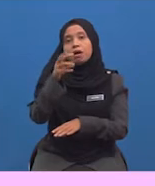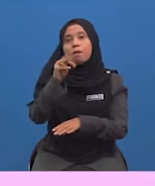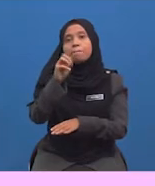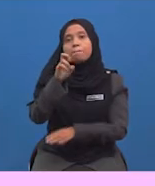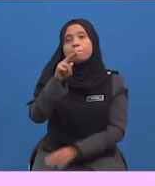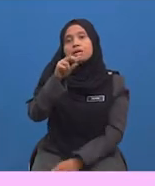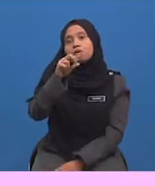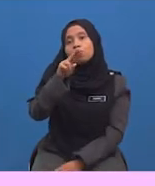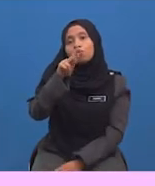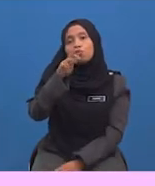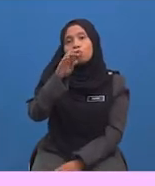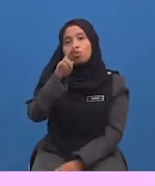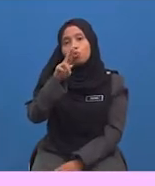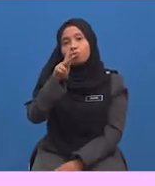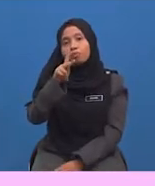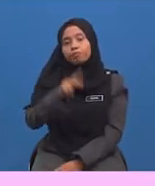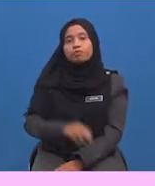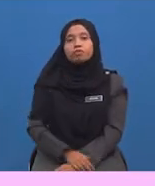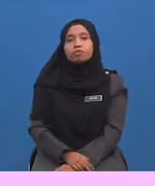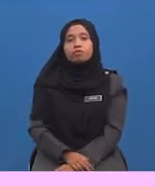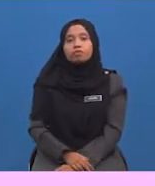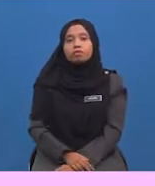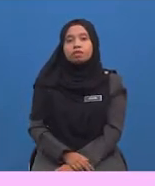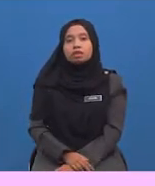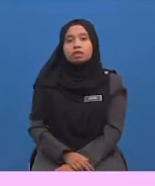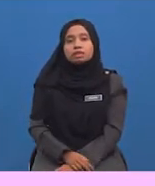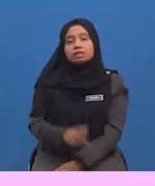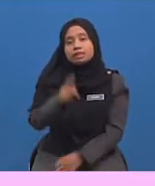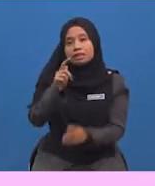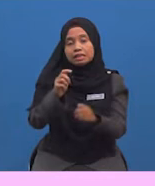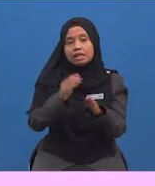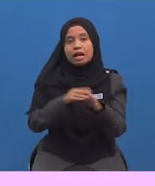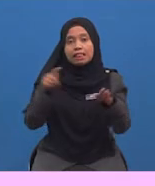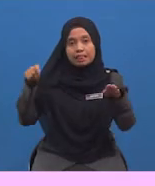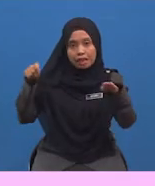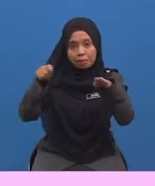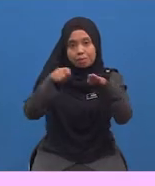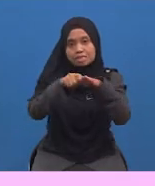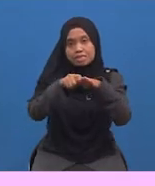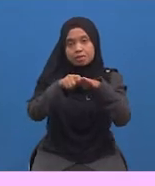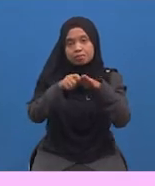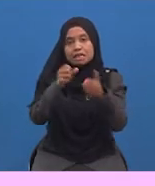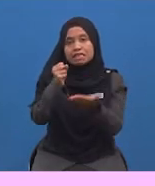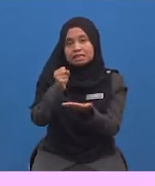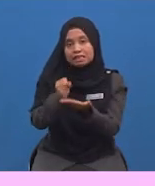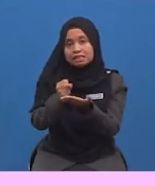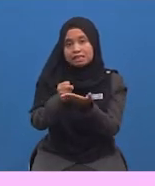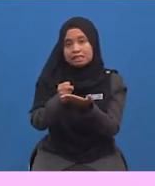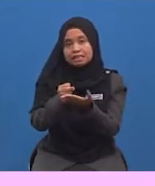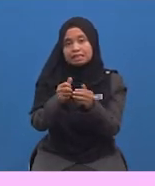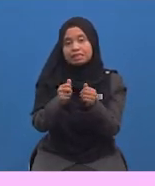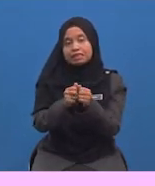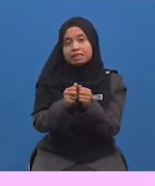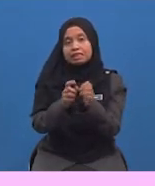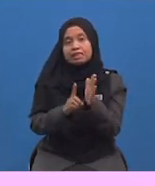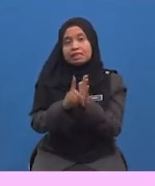Keratan rentas seragam prisma itu ialah trapezium, sebuah silinder dengan tinggi 14